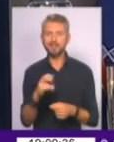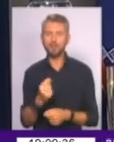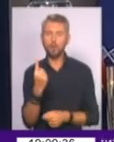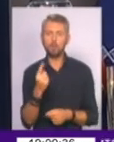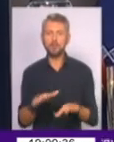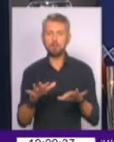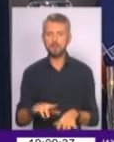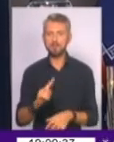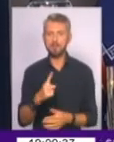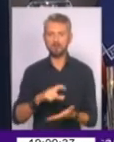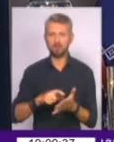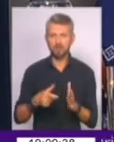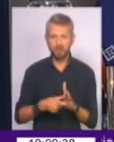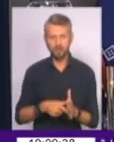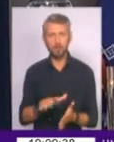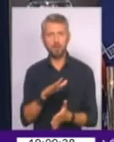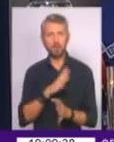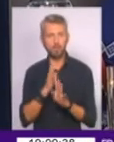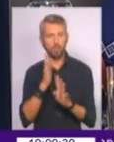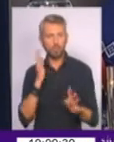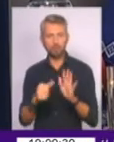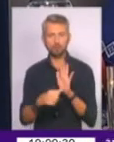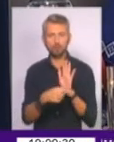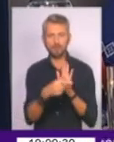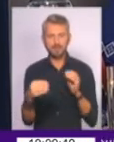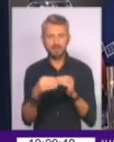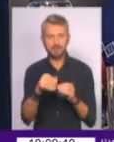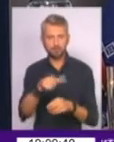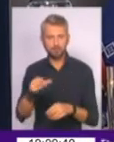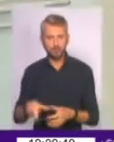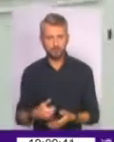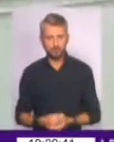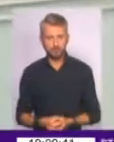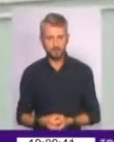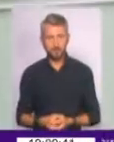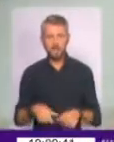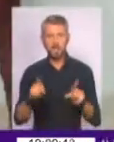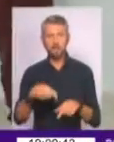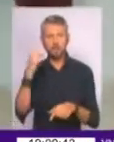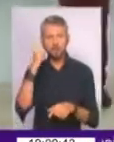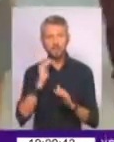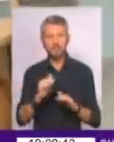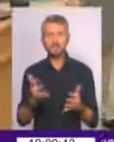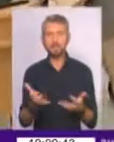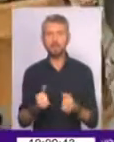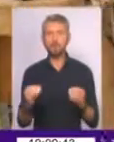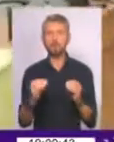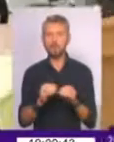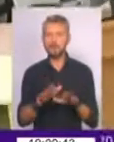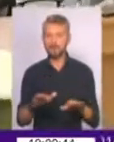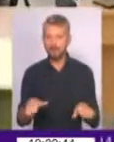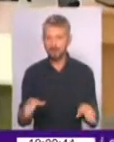місце в 1 клас – було від 6 до 10 бажаючих. Також київських малюків приймуть 10 дитсадків,